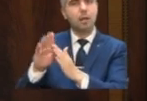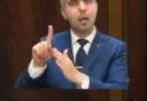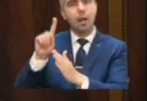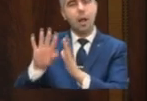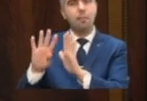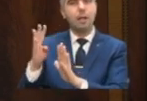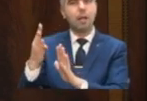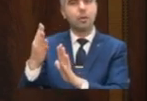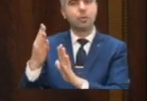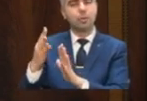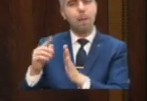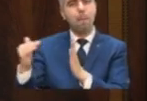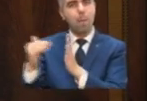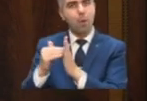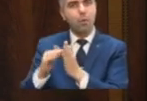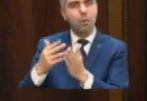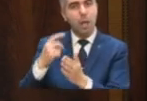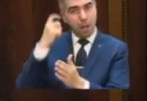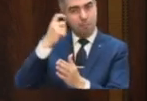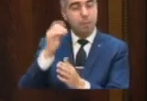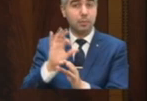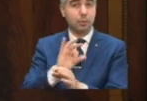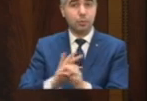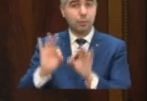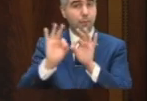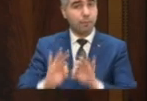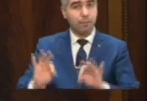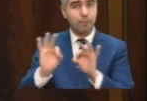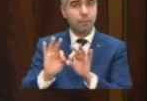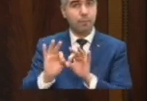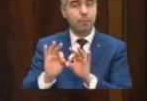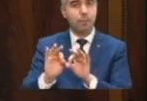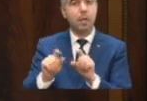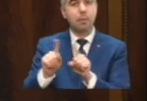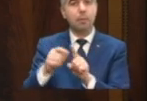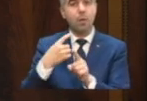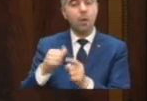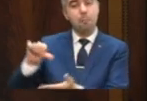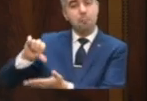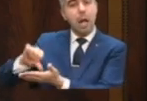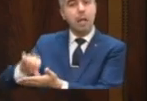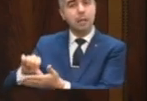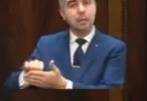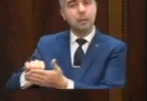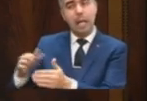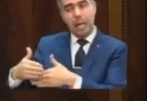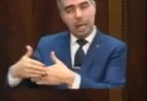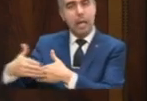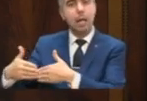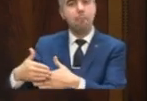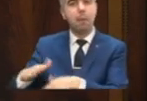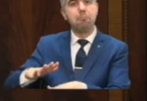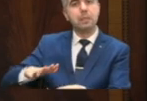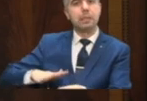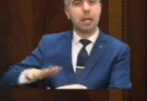14,140,000 250، هذا الشيء ما كتفكروا فيه. كاين المراكز الصاعده، هذه المراكز الصاعده اللي يمكن تحول لي يعني